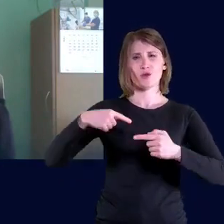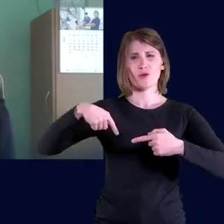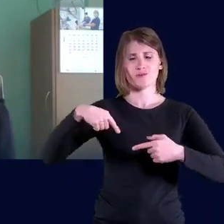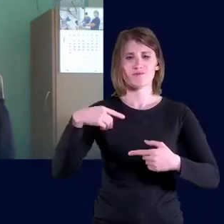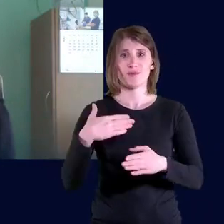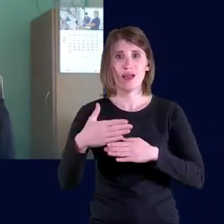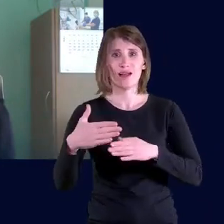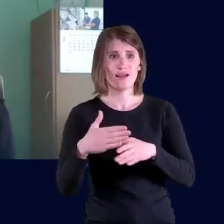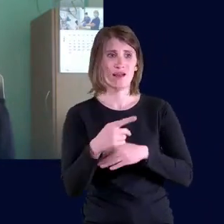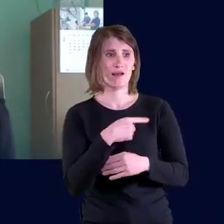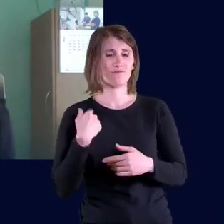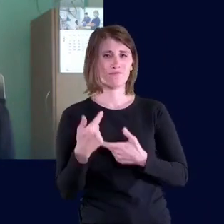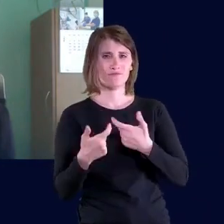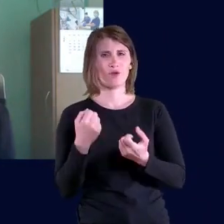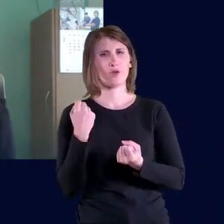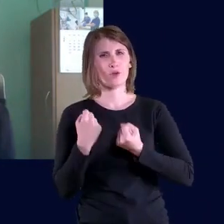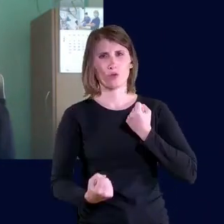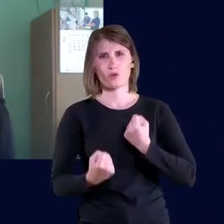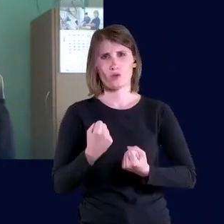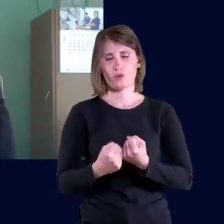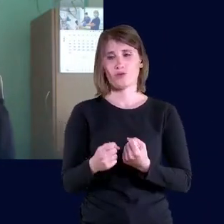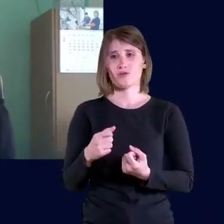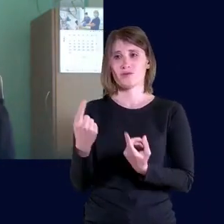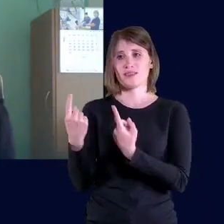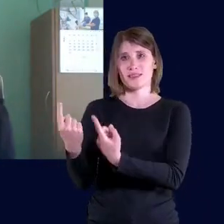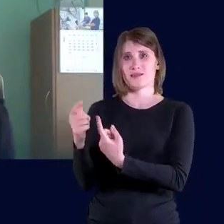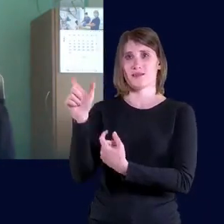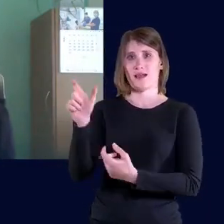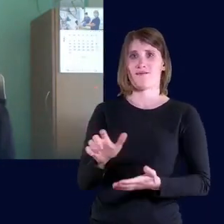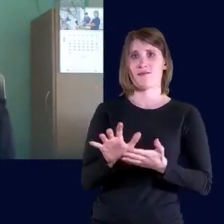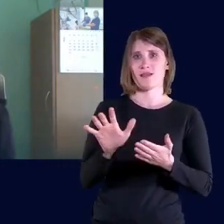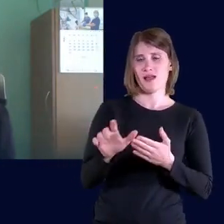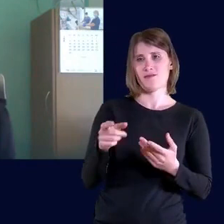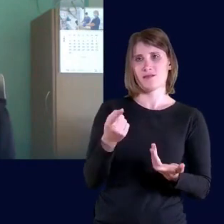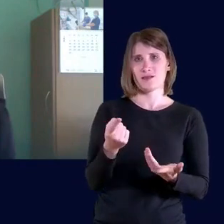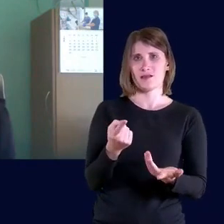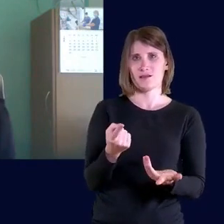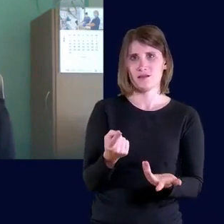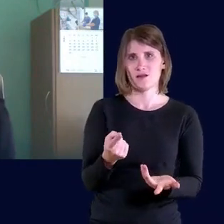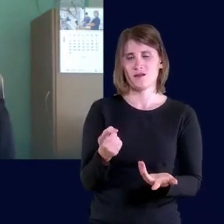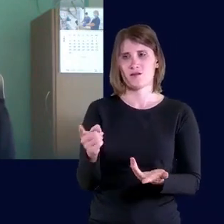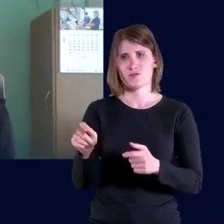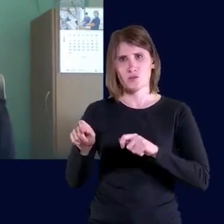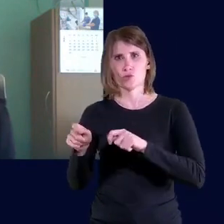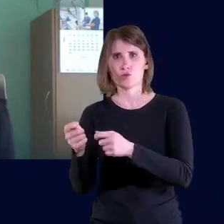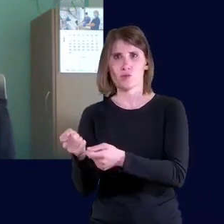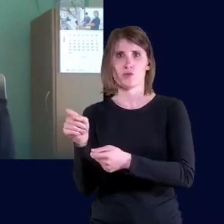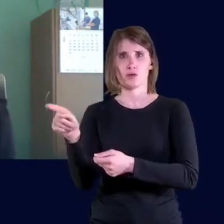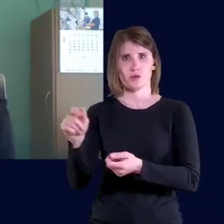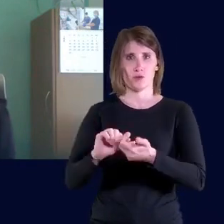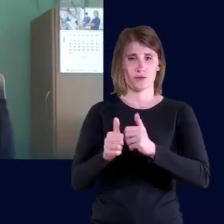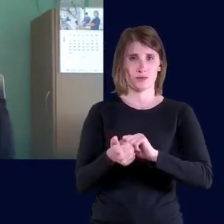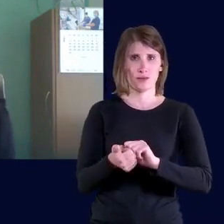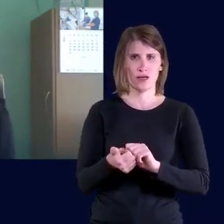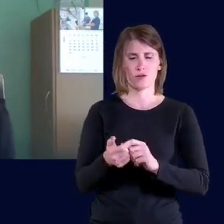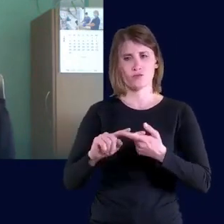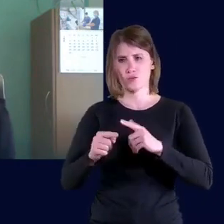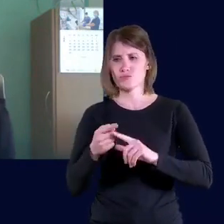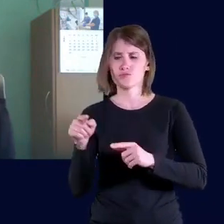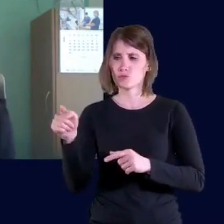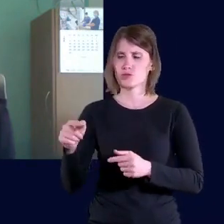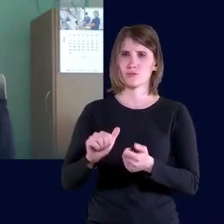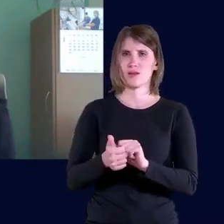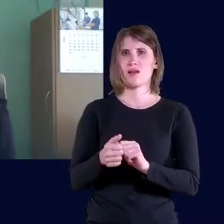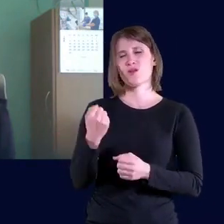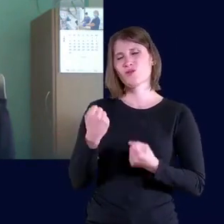jest wydawana wydawcy jakby tutaj w tak brzydko powiem wymusić zmianę polityki